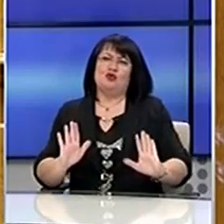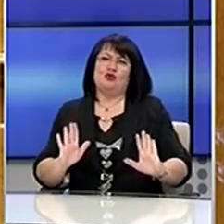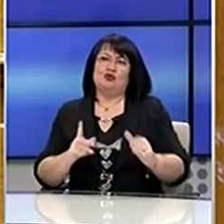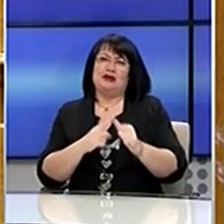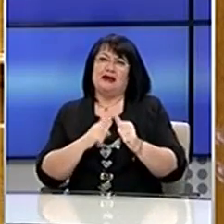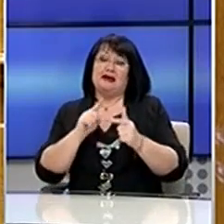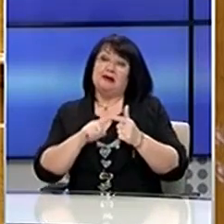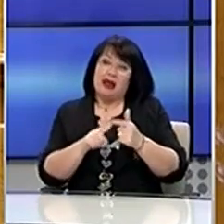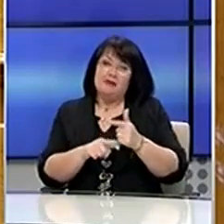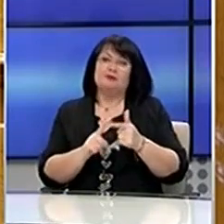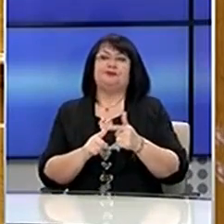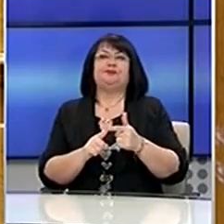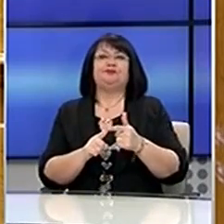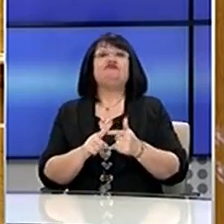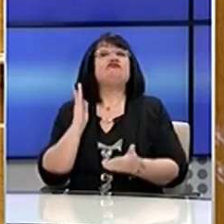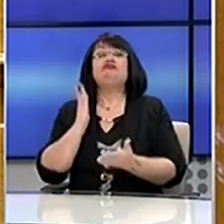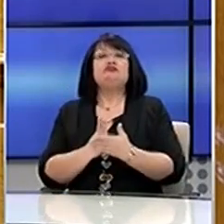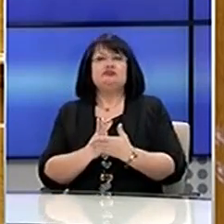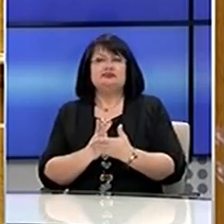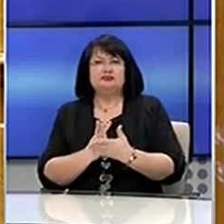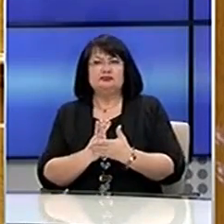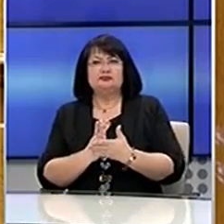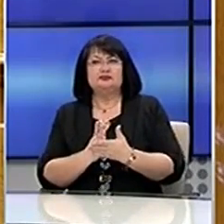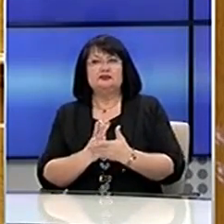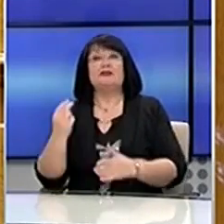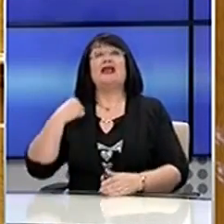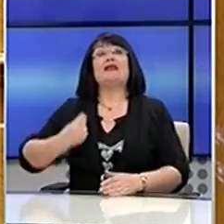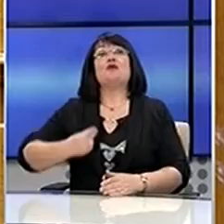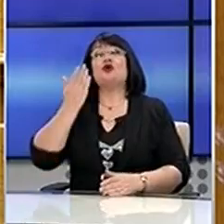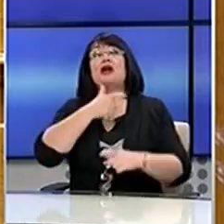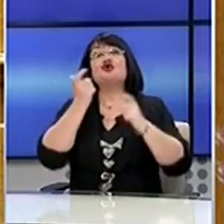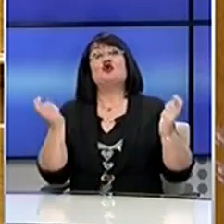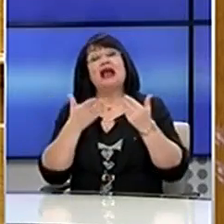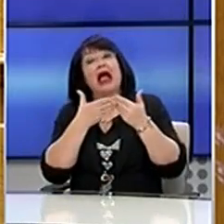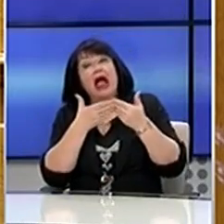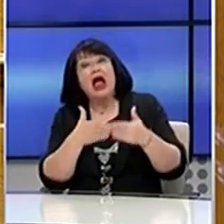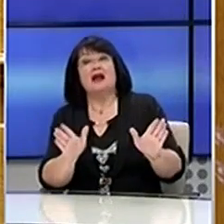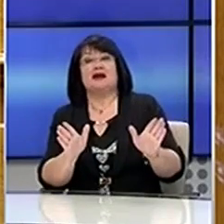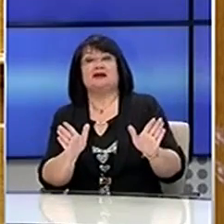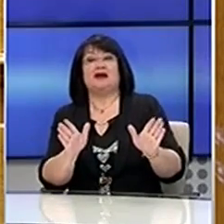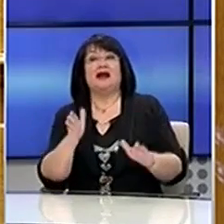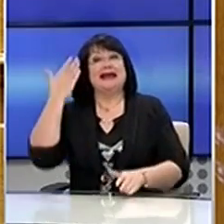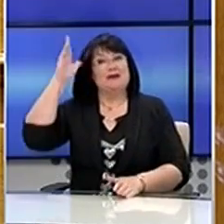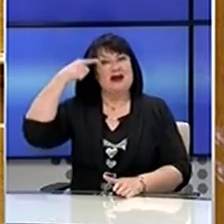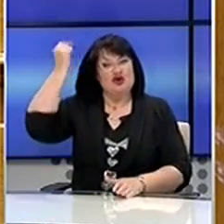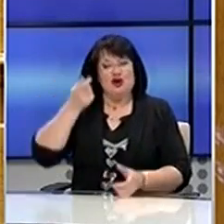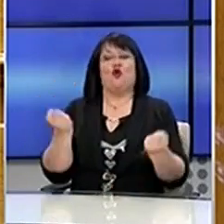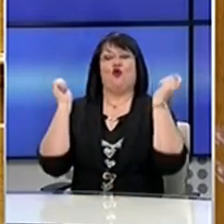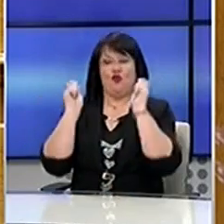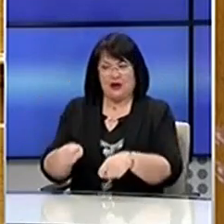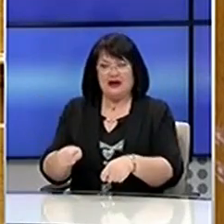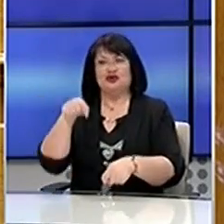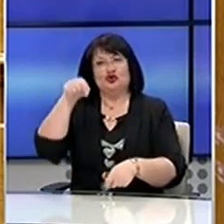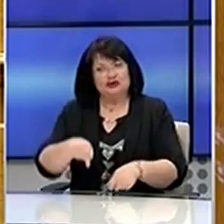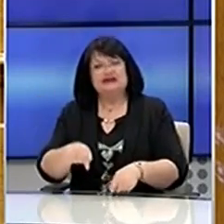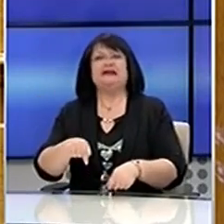δεύτερη διαφορά είναι ότι επιλέξαμε να κρατήσουμε τα δημοτικά σχολεία ανοιχτά, να κλείσουμε γυμνάσια και λύκεια, τα οποία